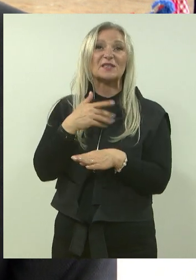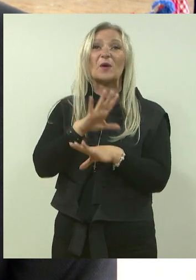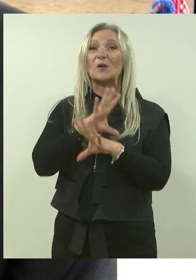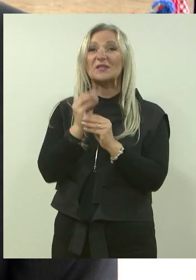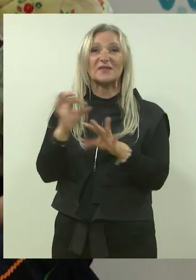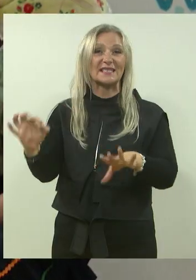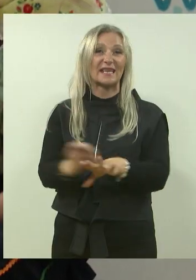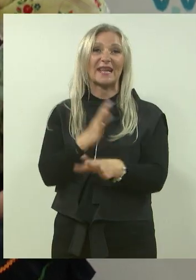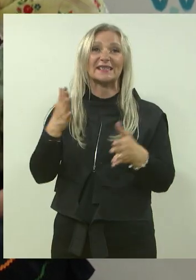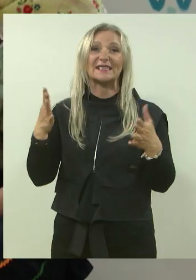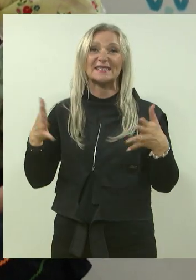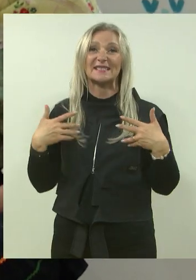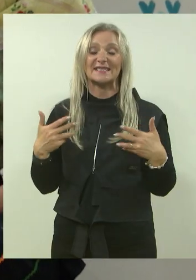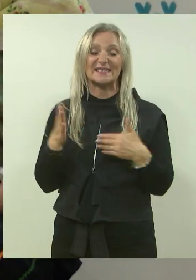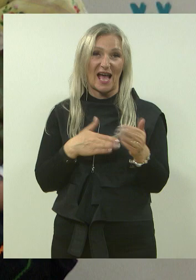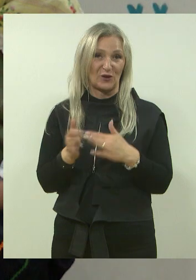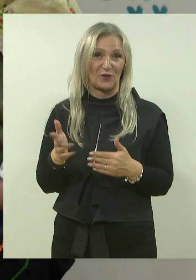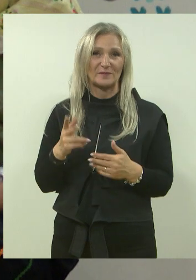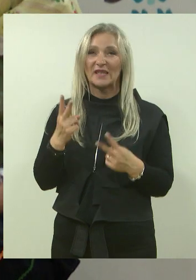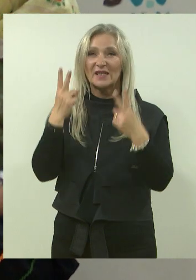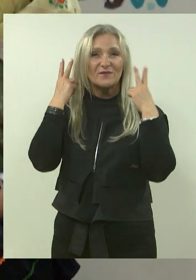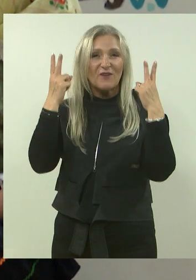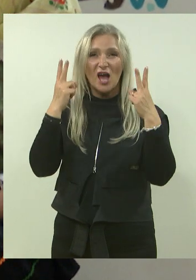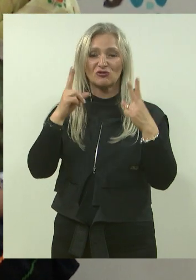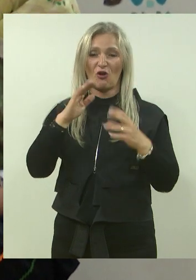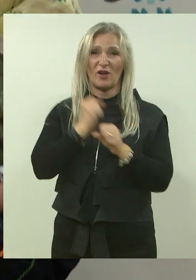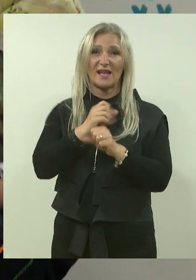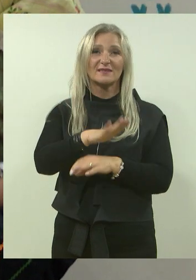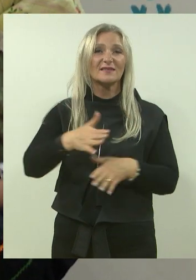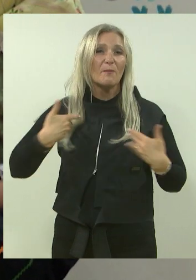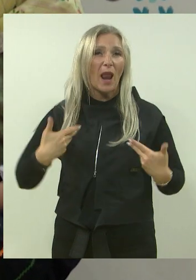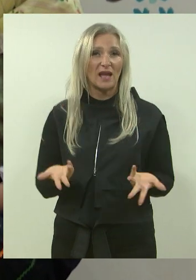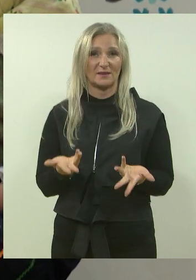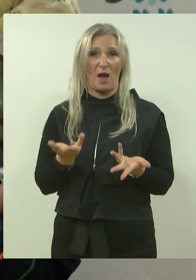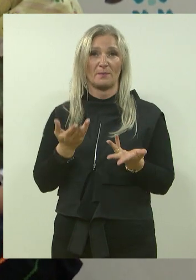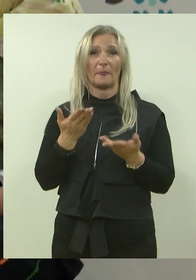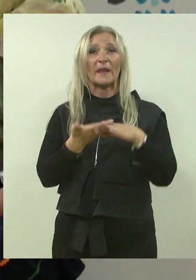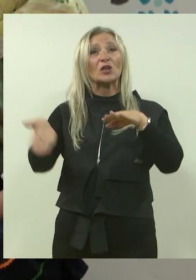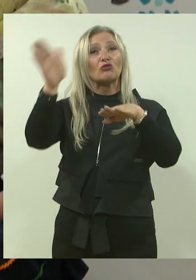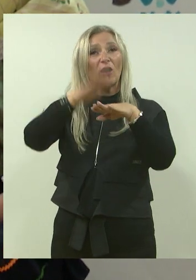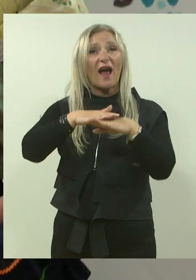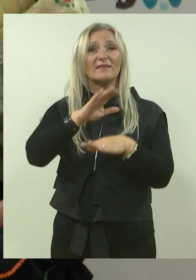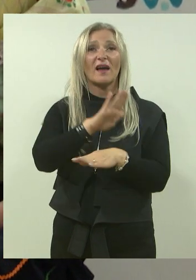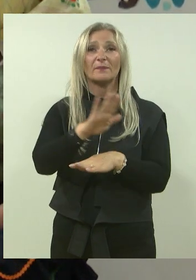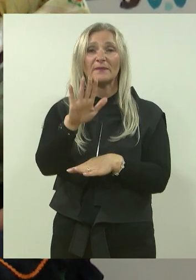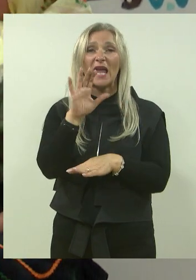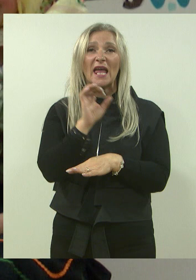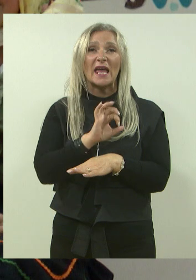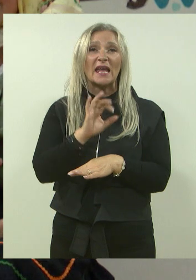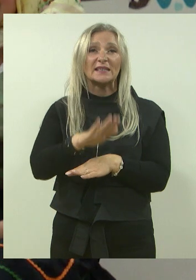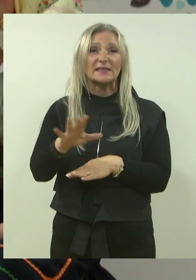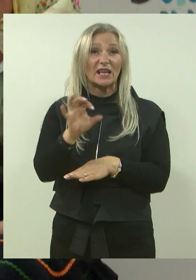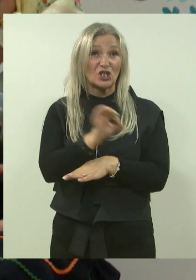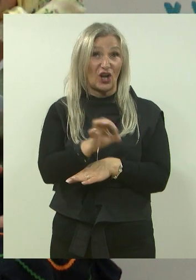biti ovdje u Vinici. Najbitnije nama rad sa mladima, naš dječji vrtić Vinica, idemo u dogradnju dječjeg vrtića Vinica jer imamo premale